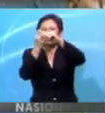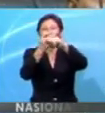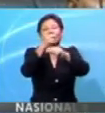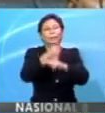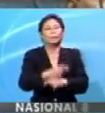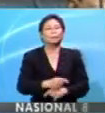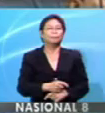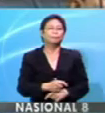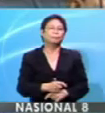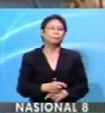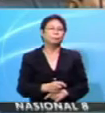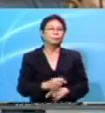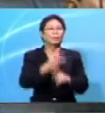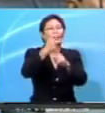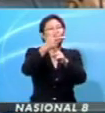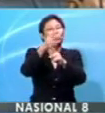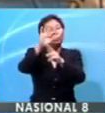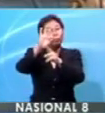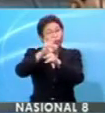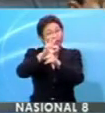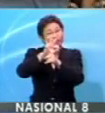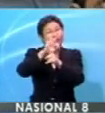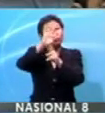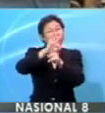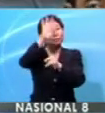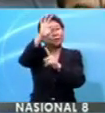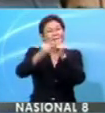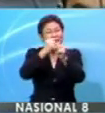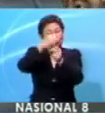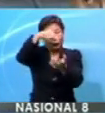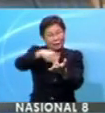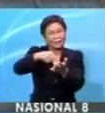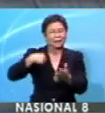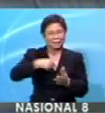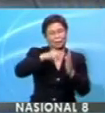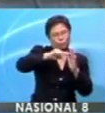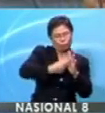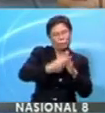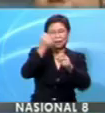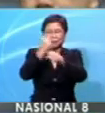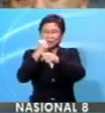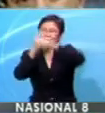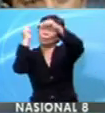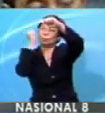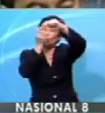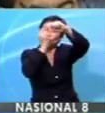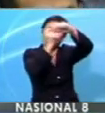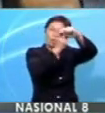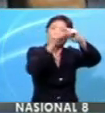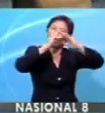kitaang suku ketig tahun ini sukutig tahun ini kita akan memulak kerja-ja Pembina